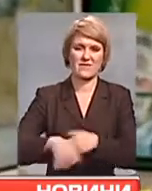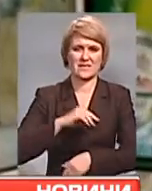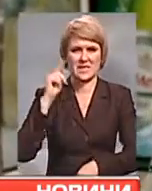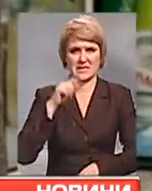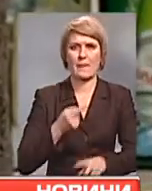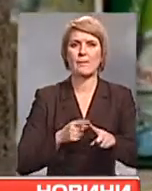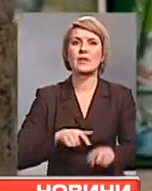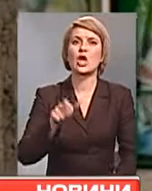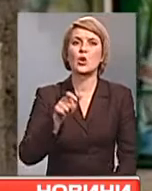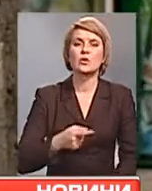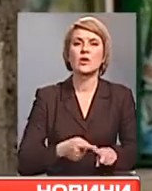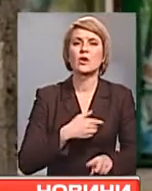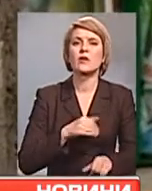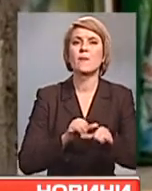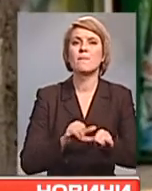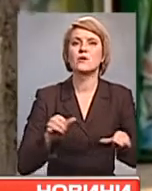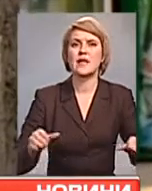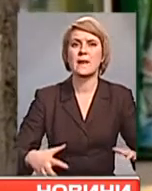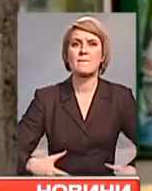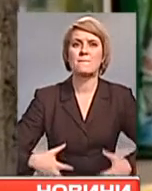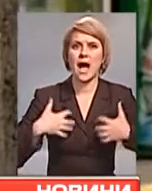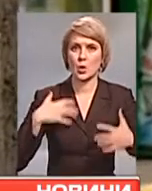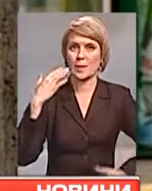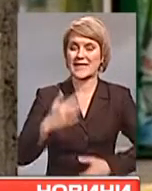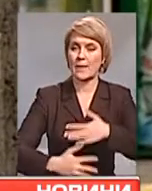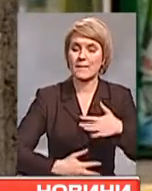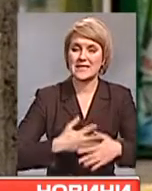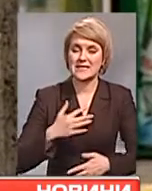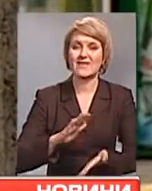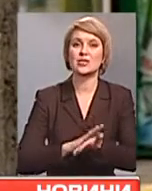паніку, дестабілізувати ситуацію в нашому місті. Ну,